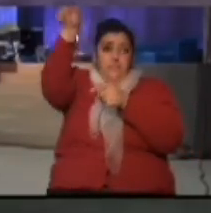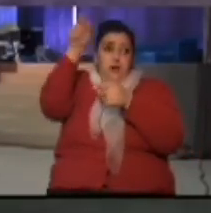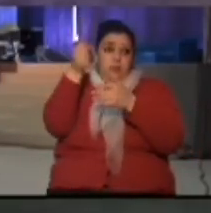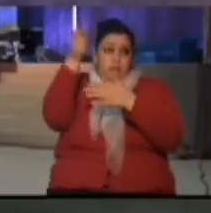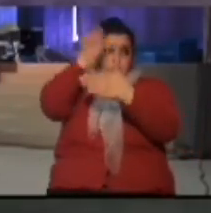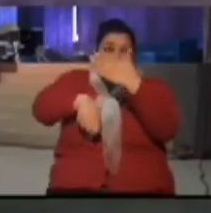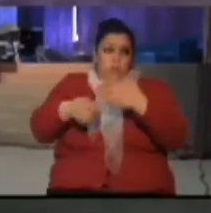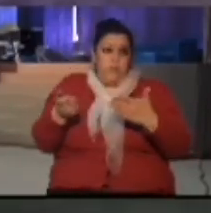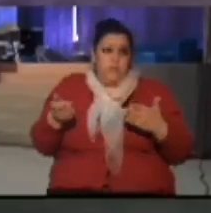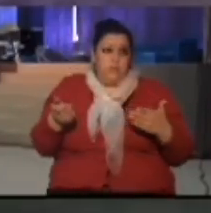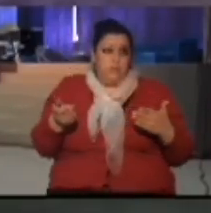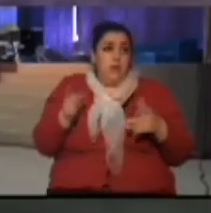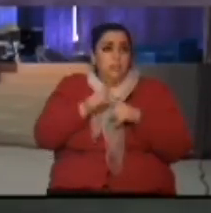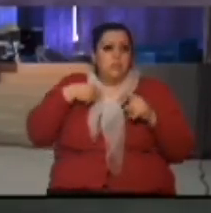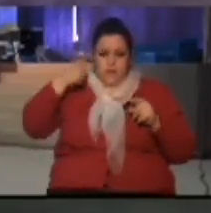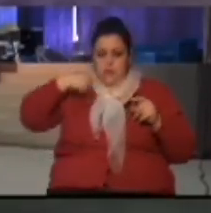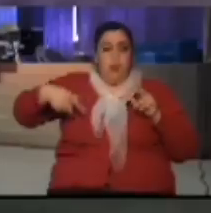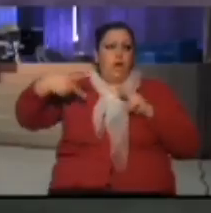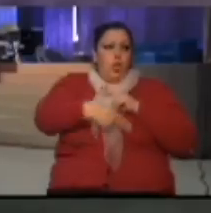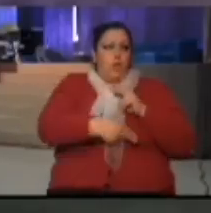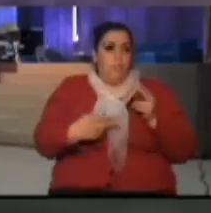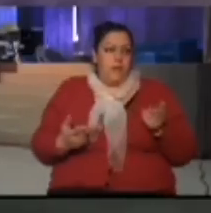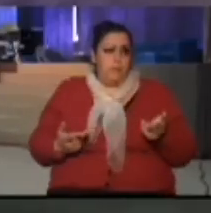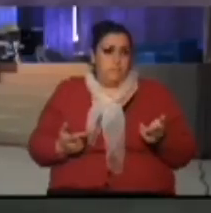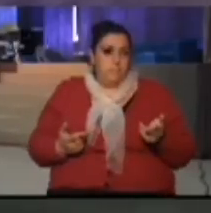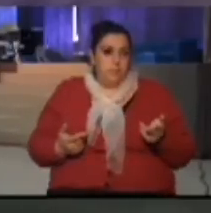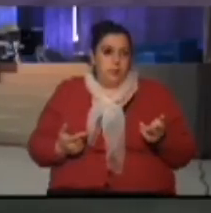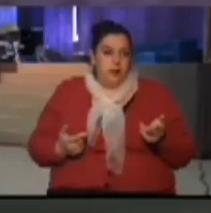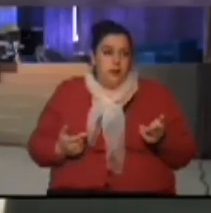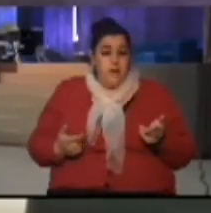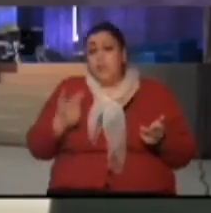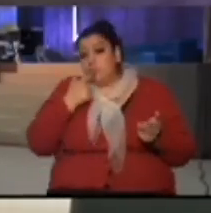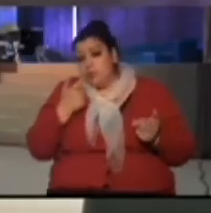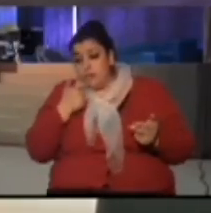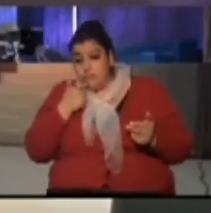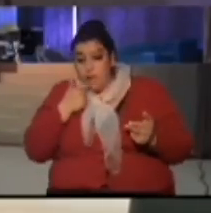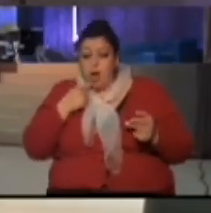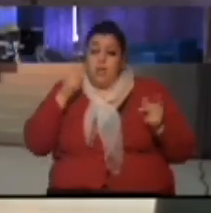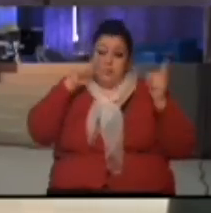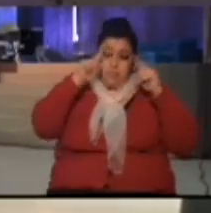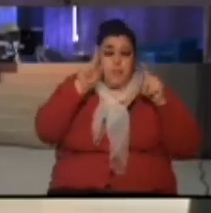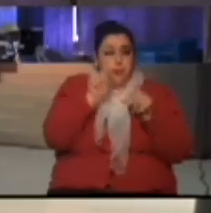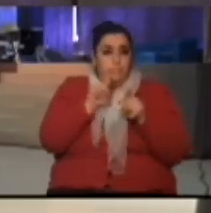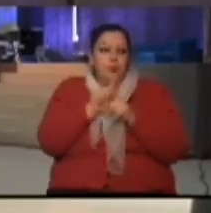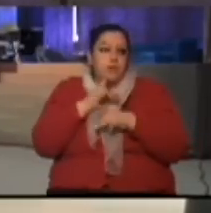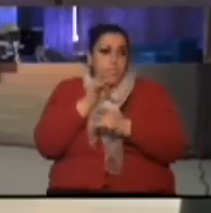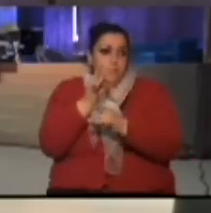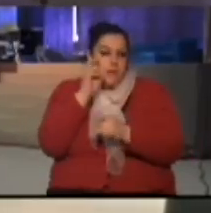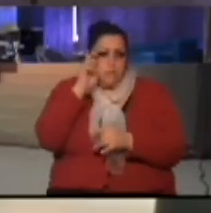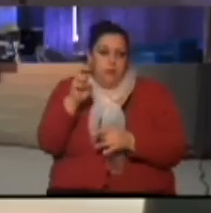մասին, 4-րդ թագավորած գրքի մեջ է գրած, 7-րդ գլխի, 4-րդ թագավորած, 7-րդ գլուխ,